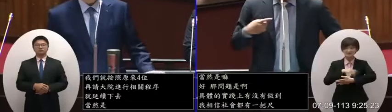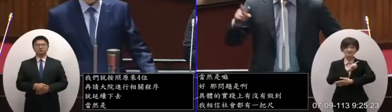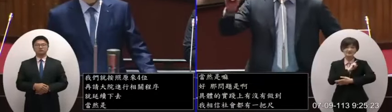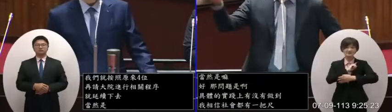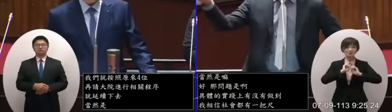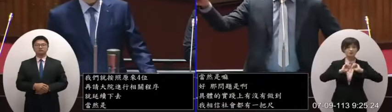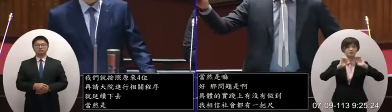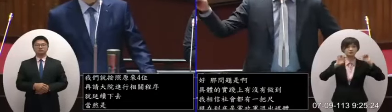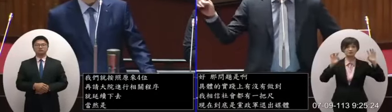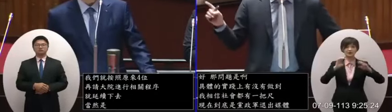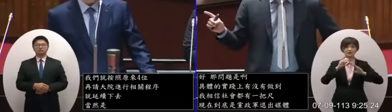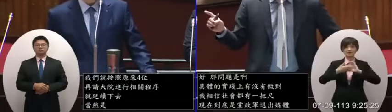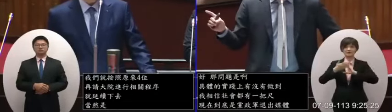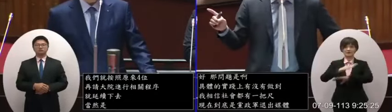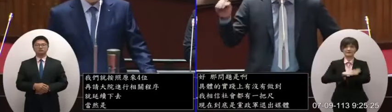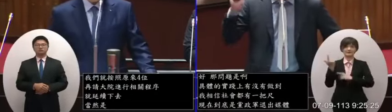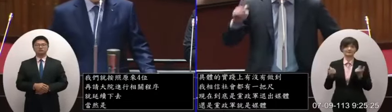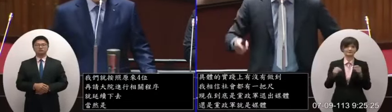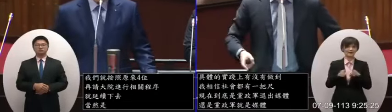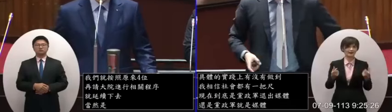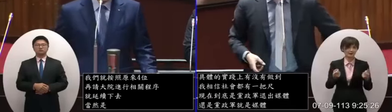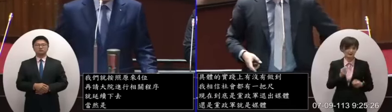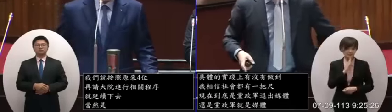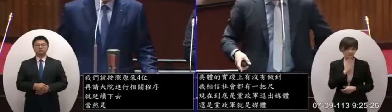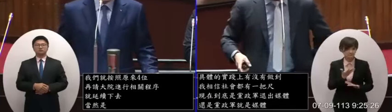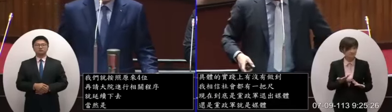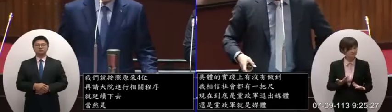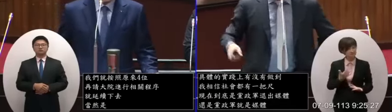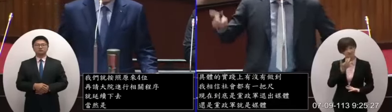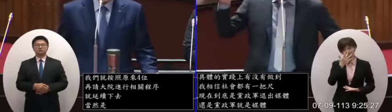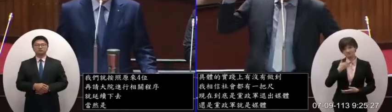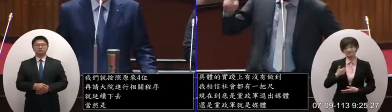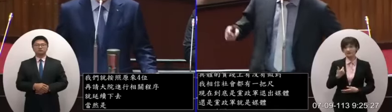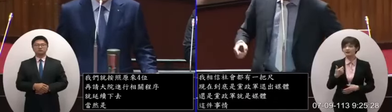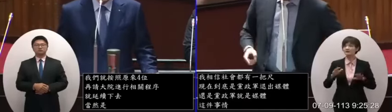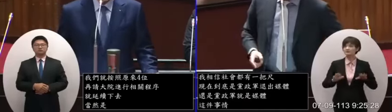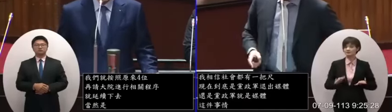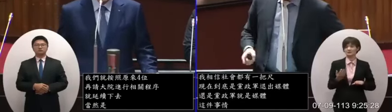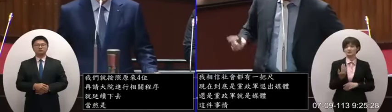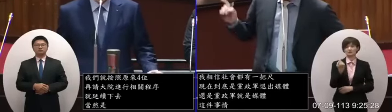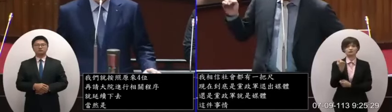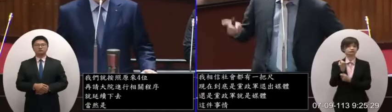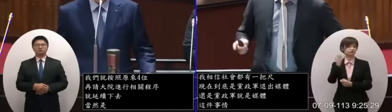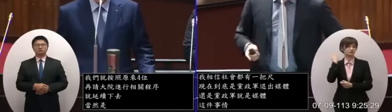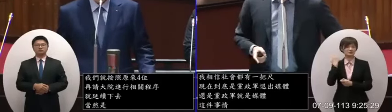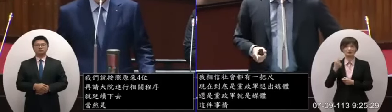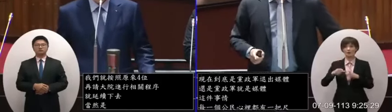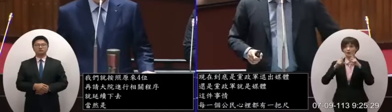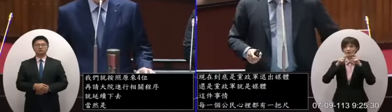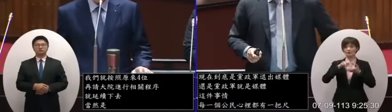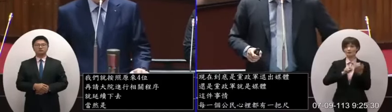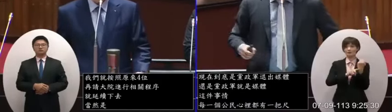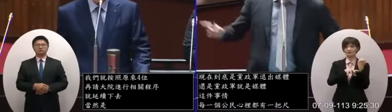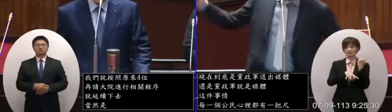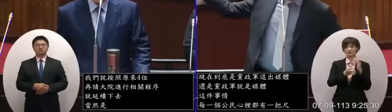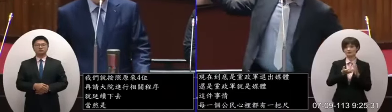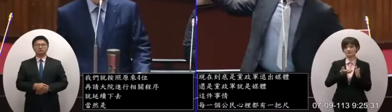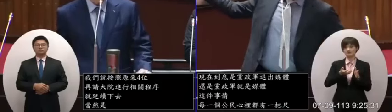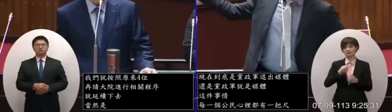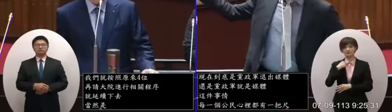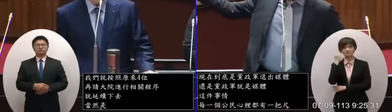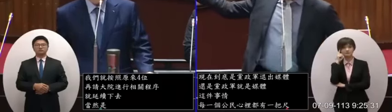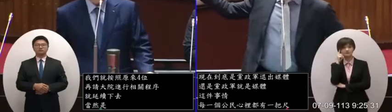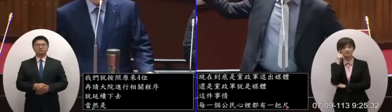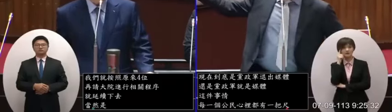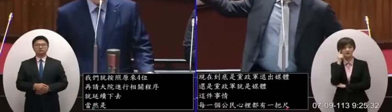尺。但我不喜欢谈抽象的事情，我喜欢谈具体的事情。我去年回到立法院之前，我就直